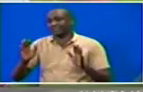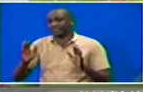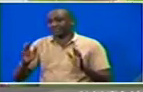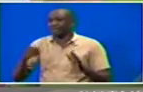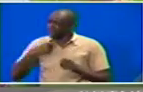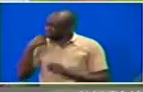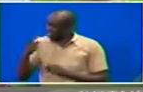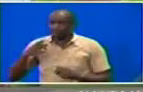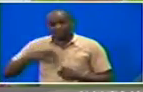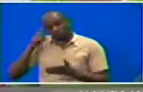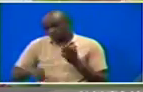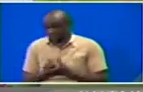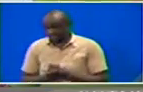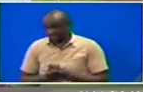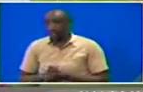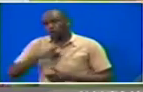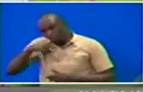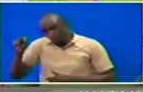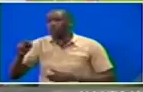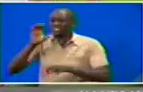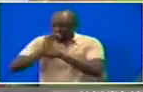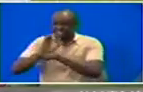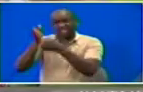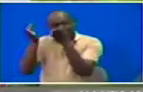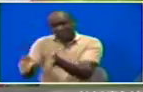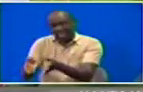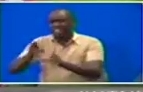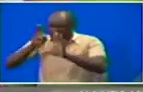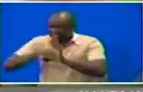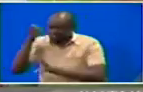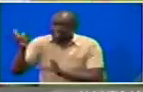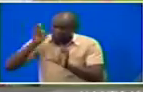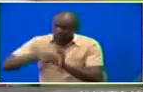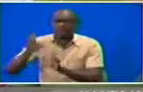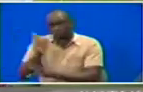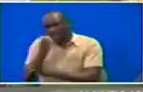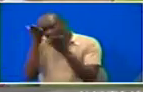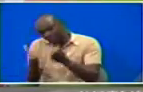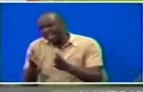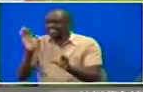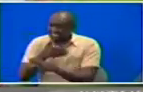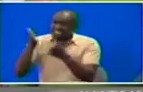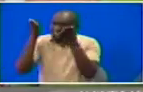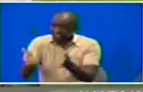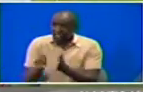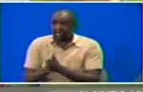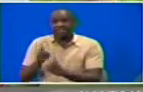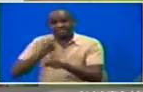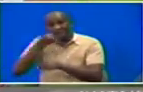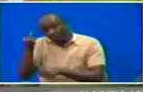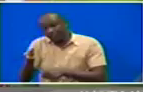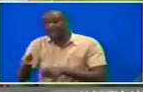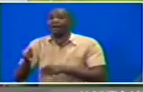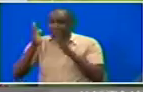huwa ninaambia watu kila siku, enda katika local church, join the choir, join the worship team, imba pale. Unakuwa na mtu